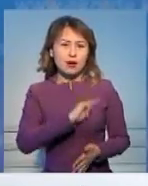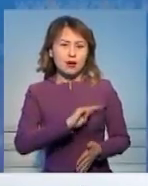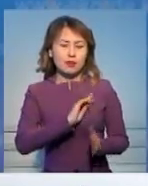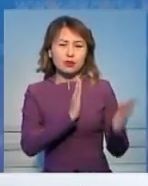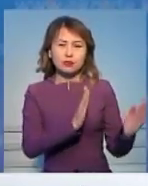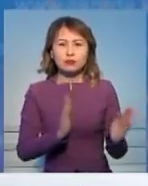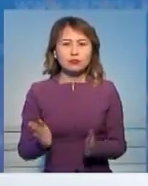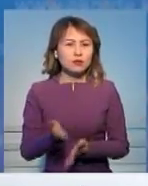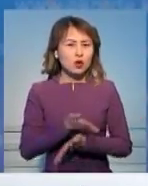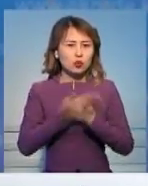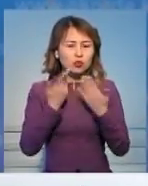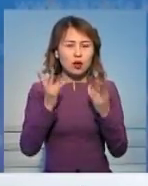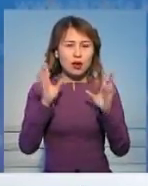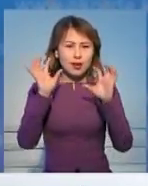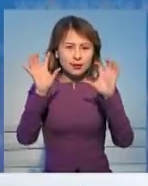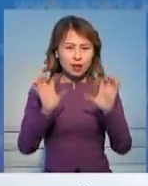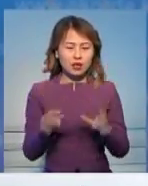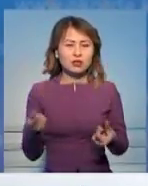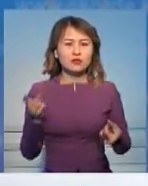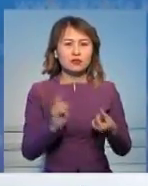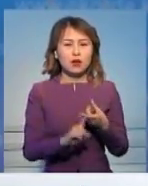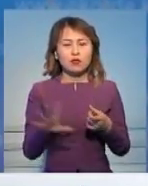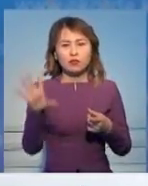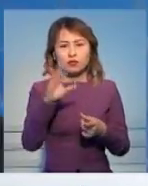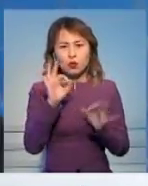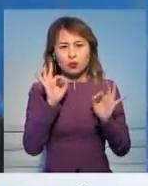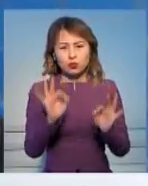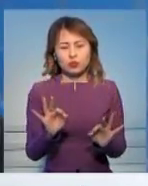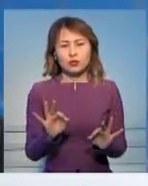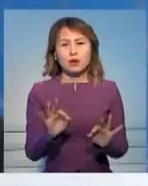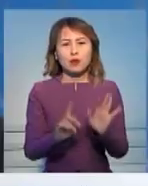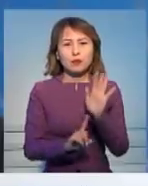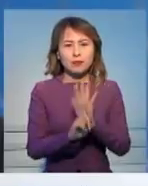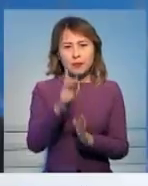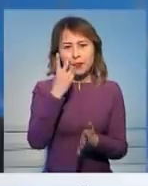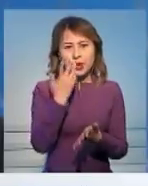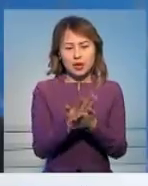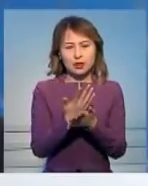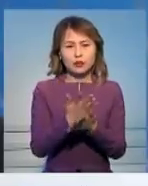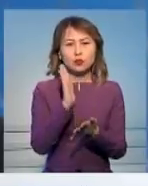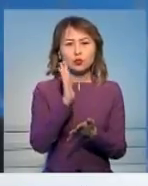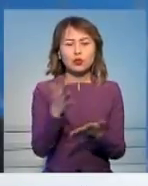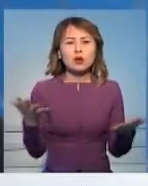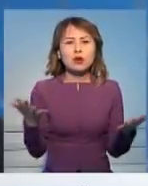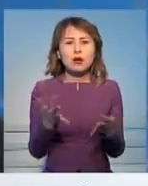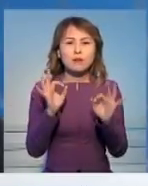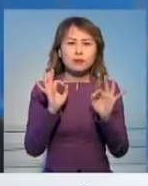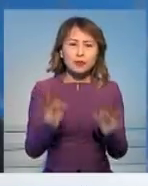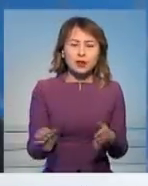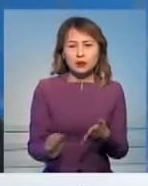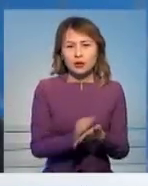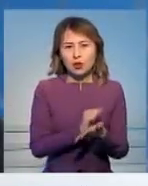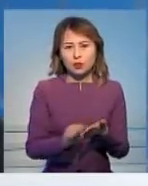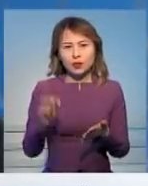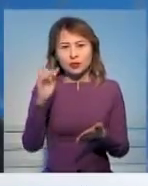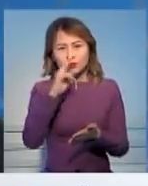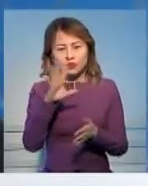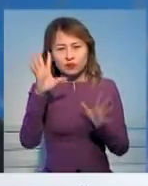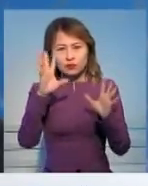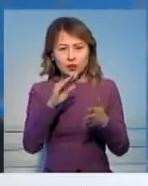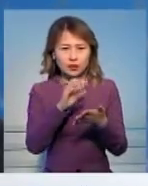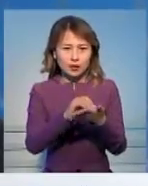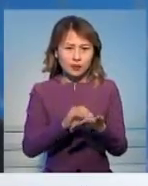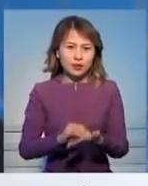реттелмеген. Ал қабылданған заң жобасында барлығы көрсетіледі. Табиғи монополия субъектілері қандай құжат талап етуі керек, ол да